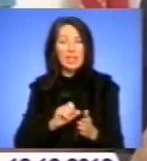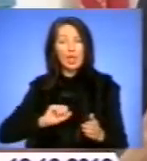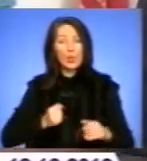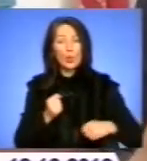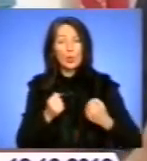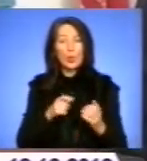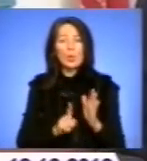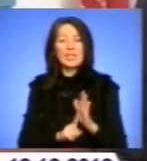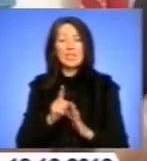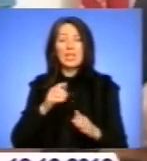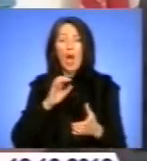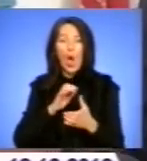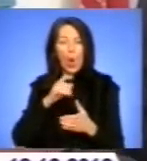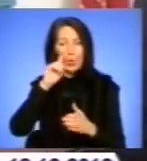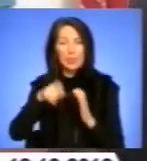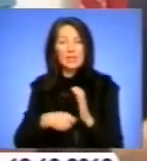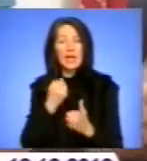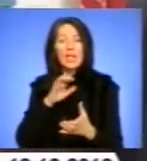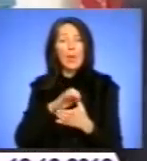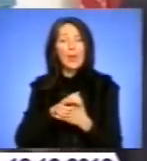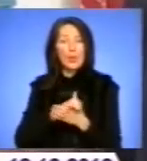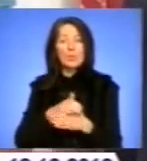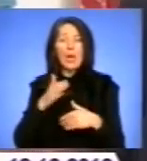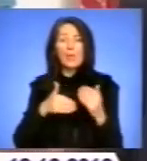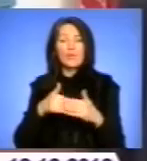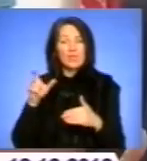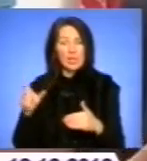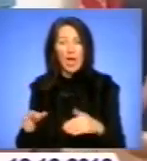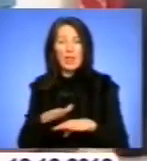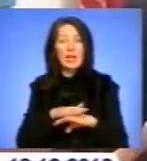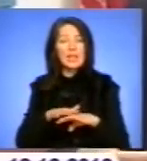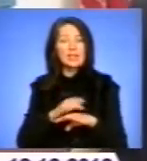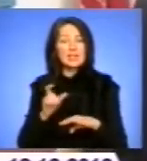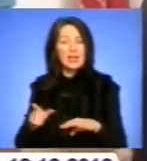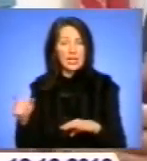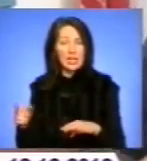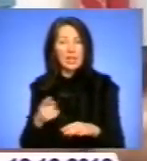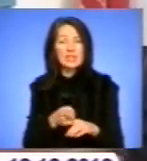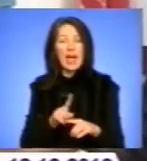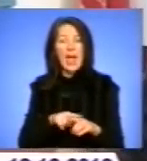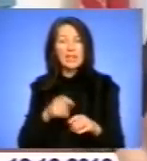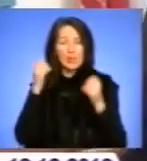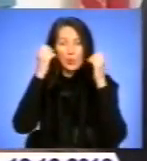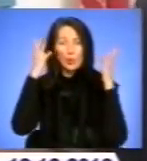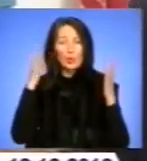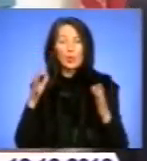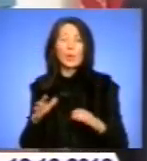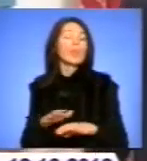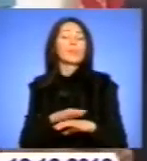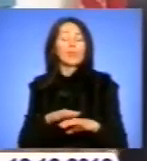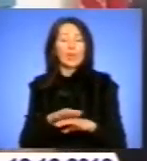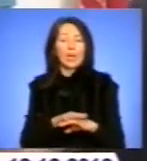сначала узнать, познакомиться. Профессионалы, население. И за вот этим культурно-информационным мостом